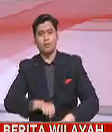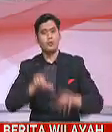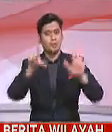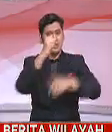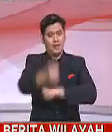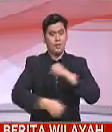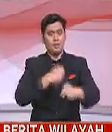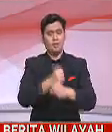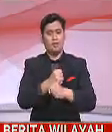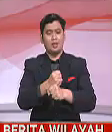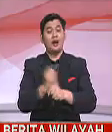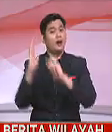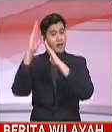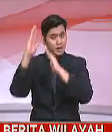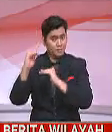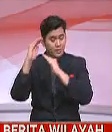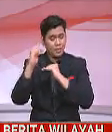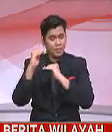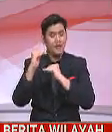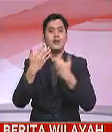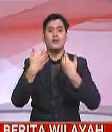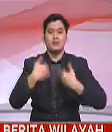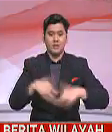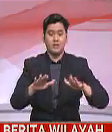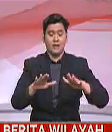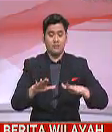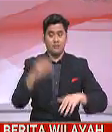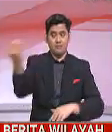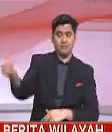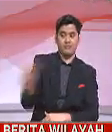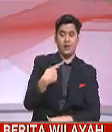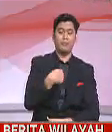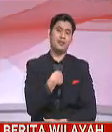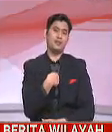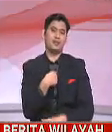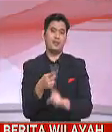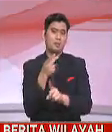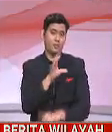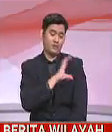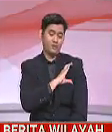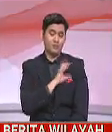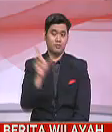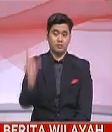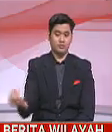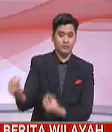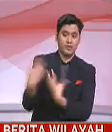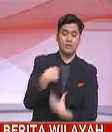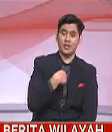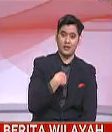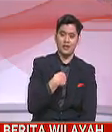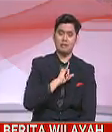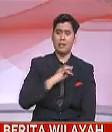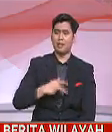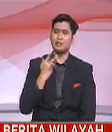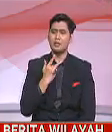Penaga. So hasrat dia telah disampaikan kepada saya oleh salah seorang anggota polis, impian dia. Jadi saya rasa